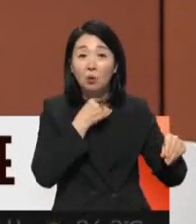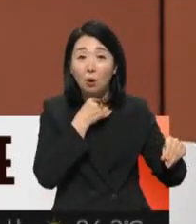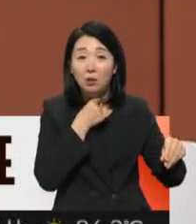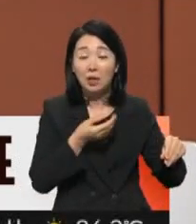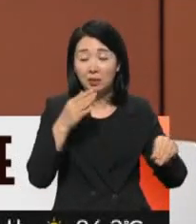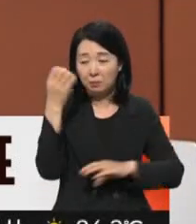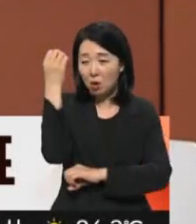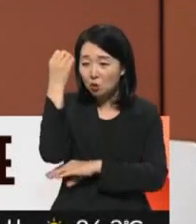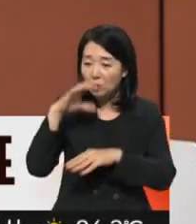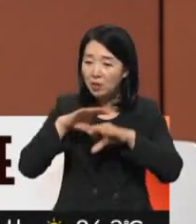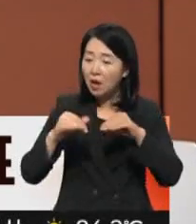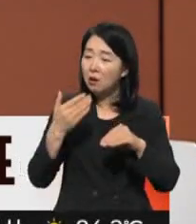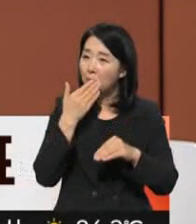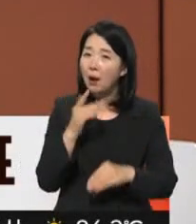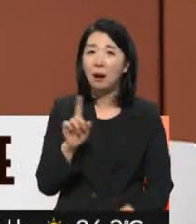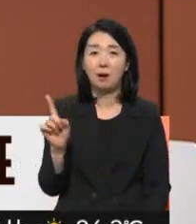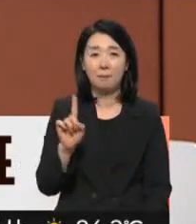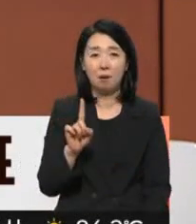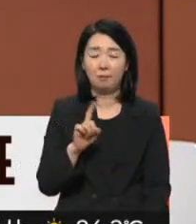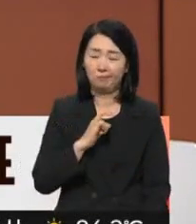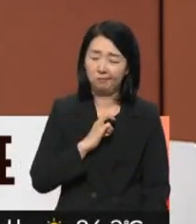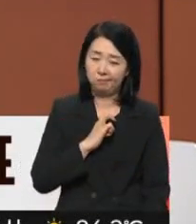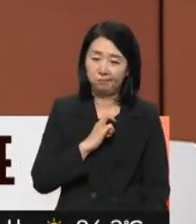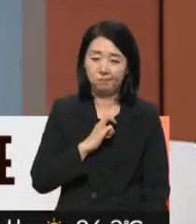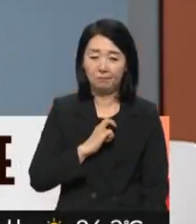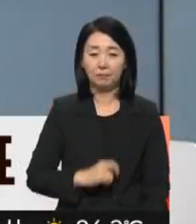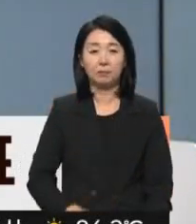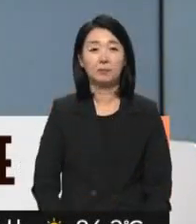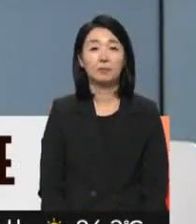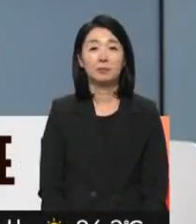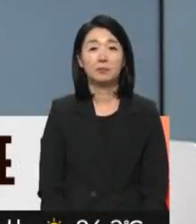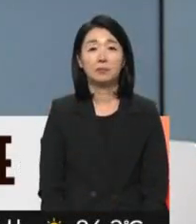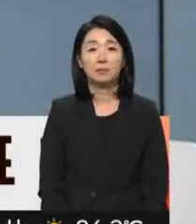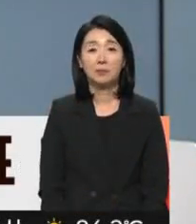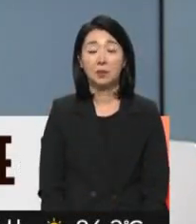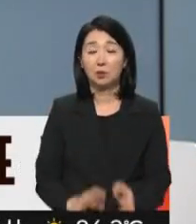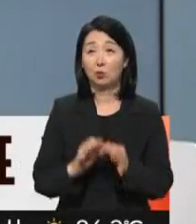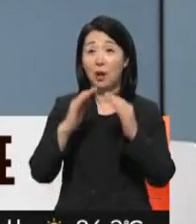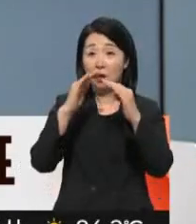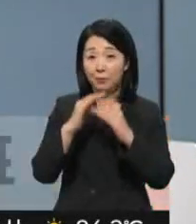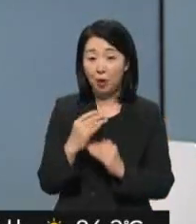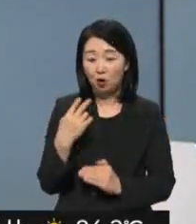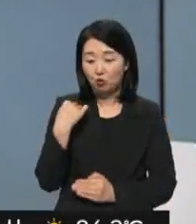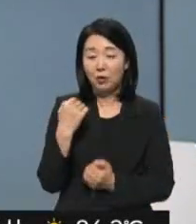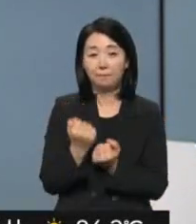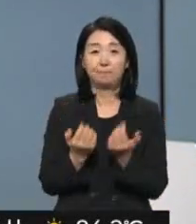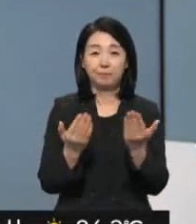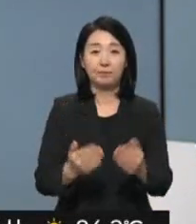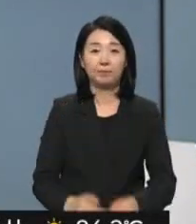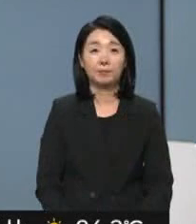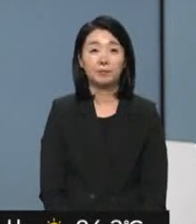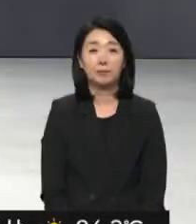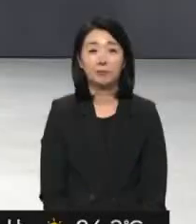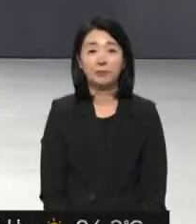근본적인 해결책이 될 수 있는지 의문이라는 목소리 여전히 나오고 있습니다. 관련 내용을 유한울 체크가 정리했습니다.